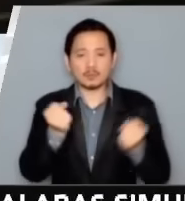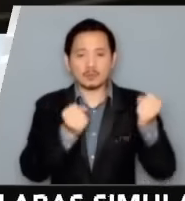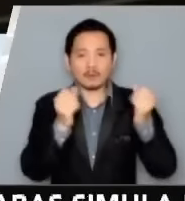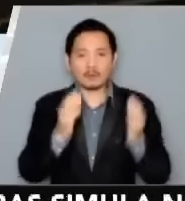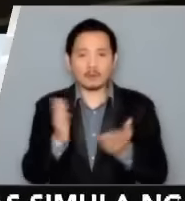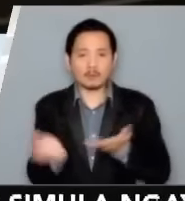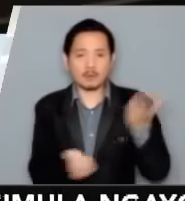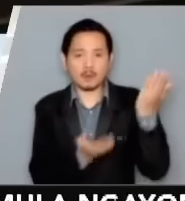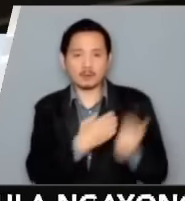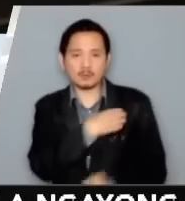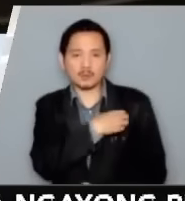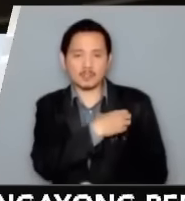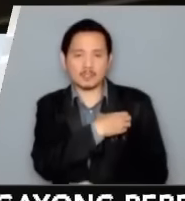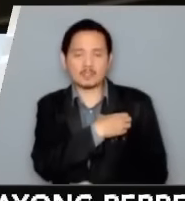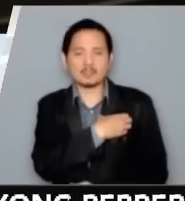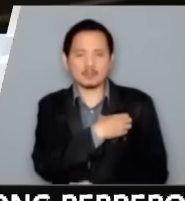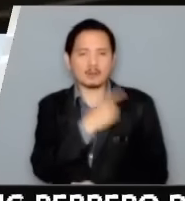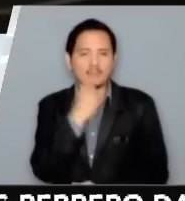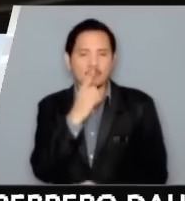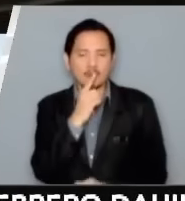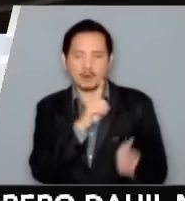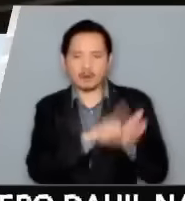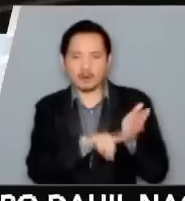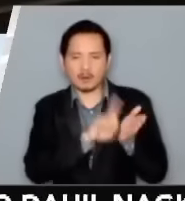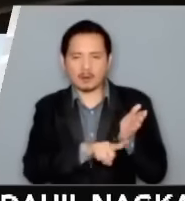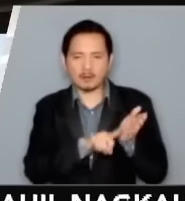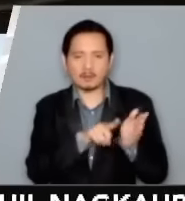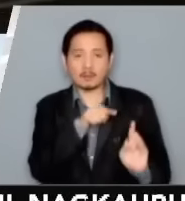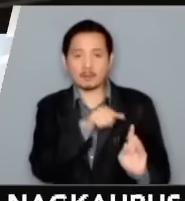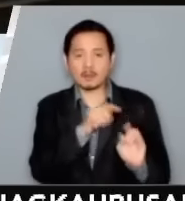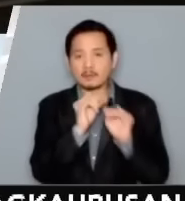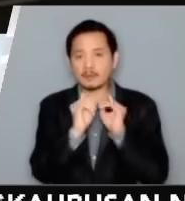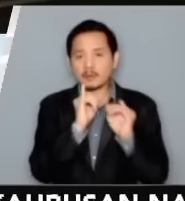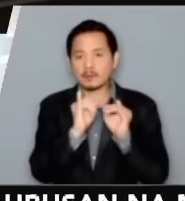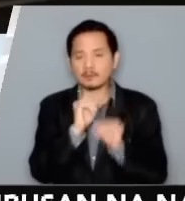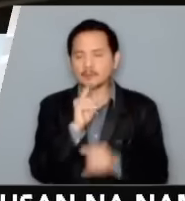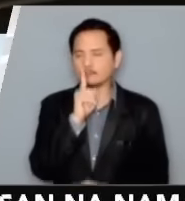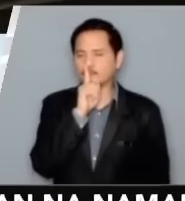tumanggi siyang magbigay ng pahayag